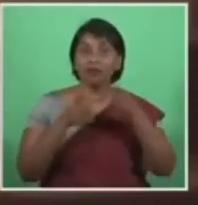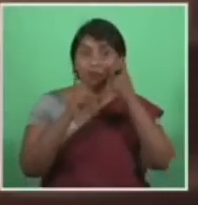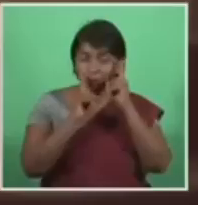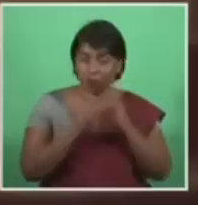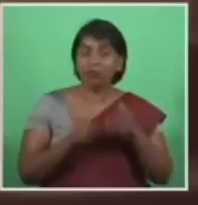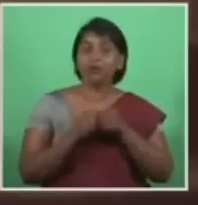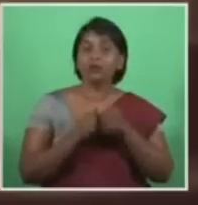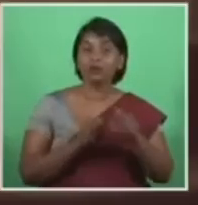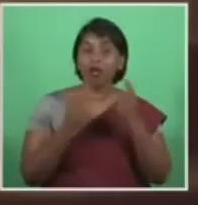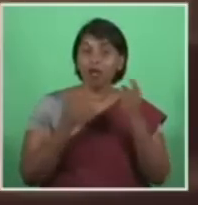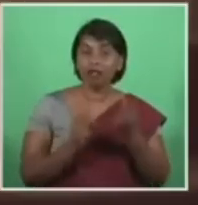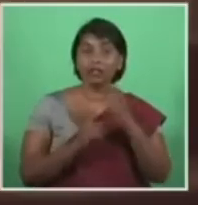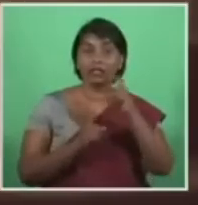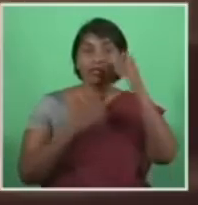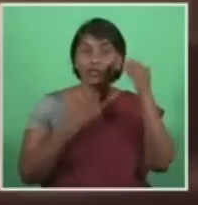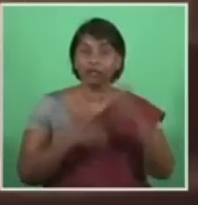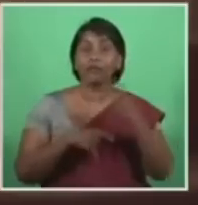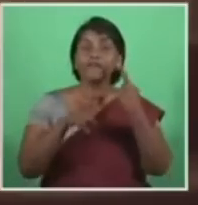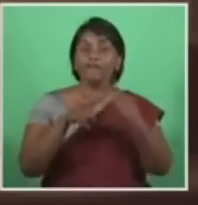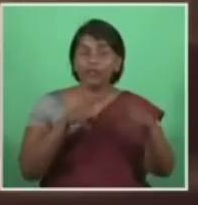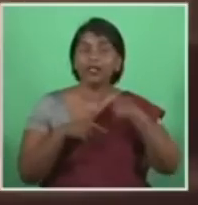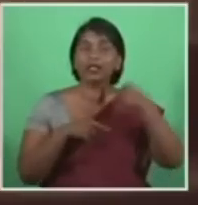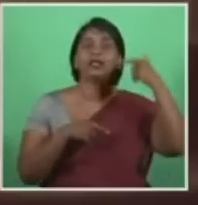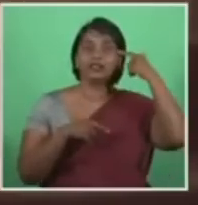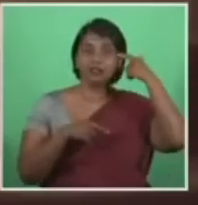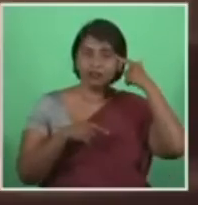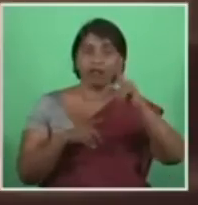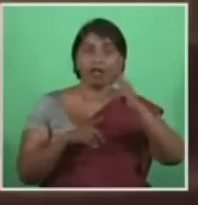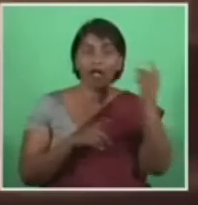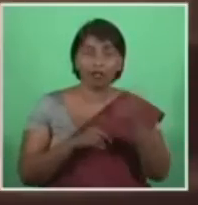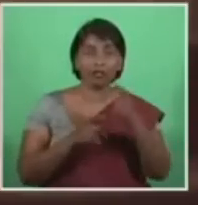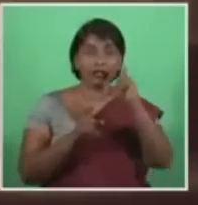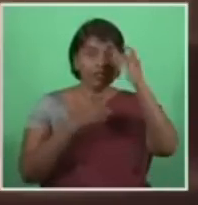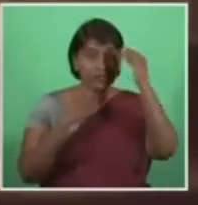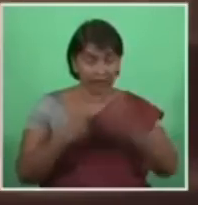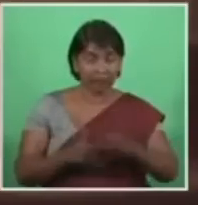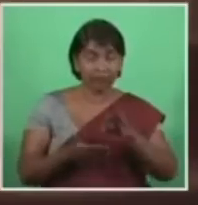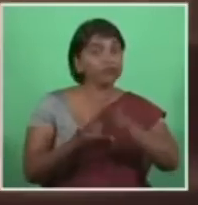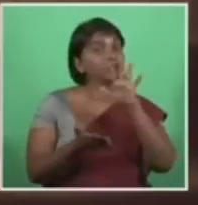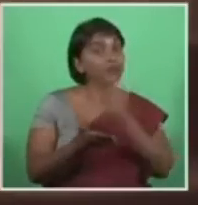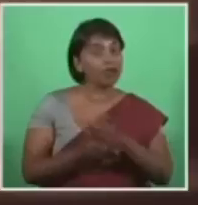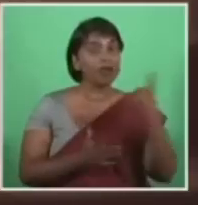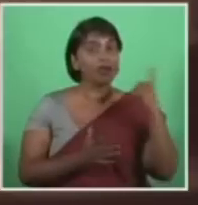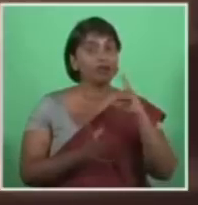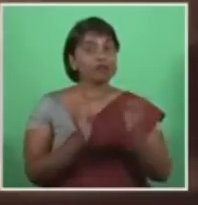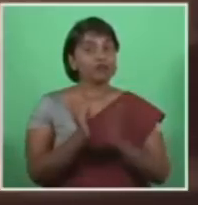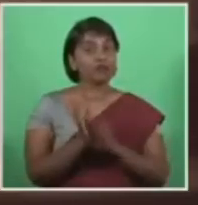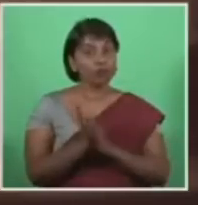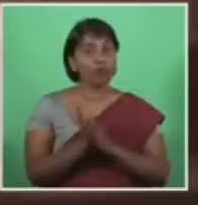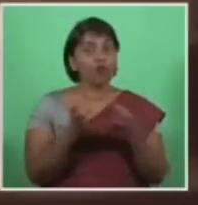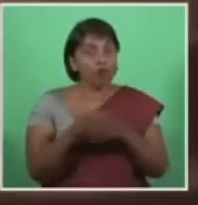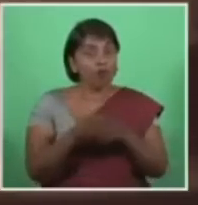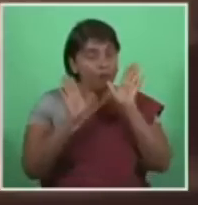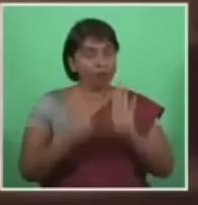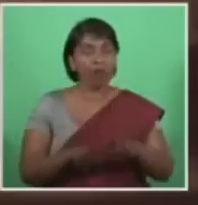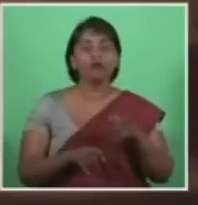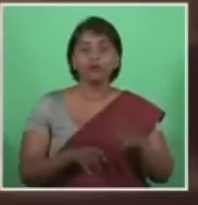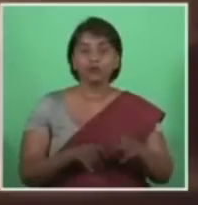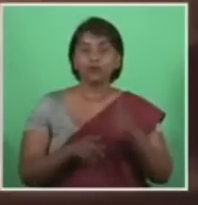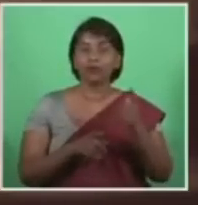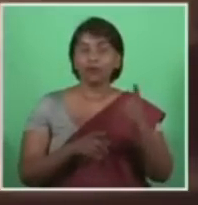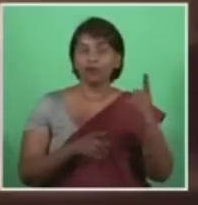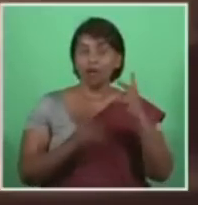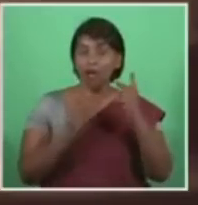තියෙන්න ඕනේ හදිසි නීතියේ තියෙනකොට පමණයි කියලා හිතුවලු. නමුත් හදිසි නීතියේ ගේන්න ආරක්ෂක කවුන්සලයක් තියෙන්න ඕනේ. එතකොට හදිසි